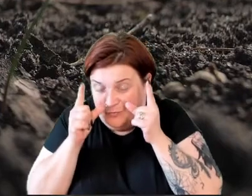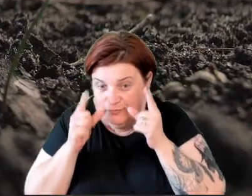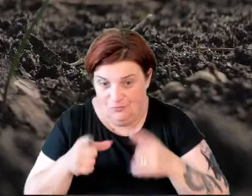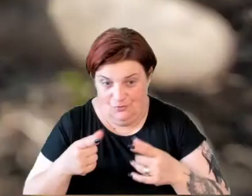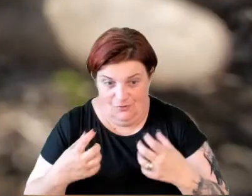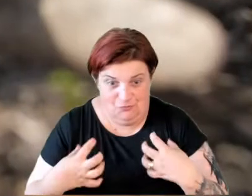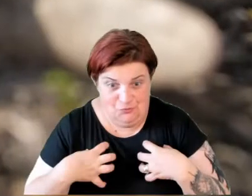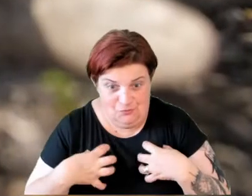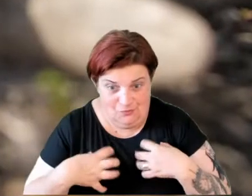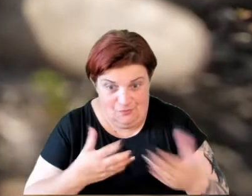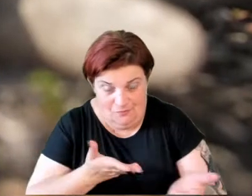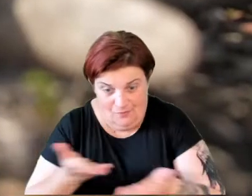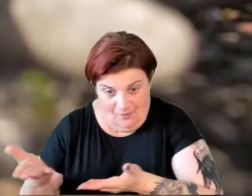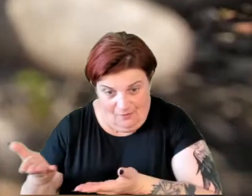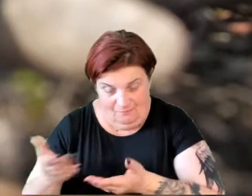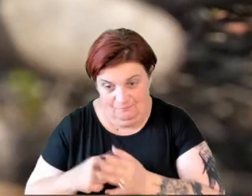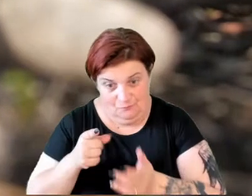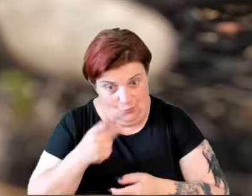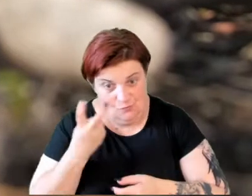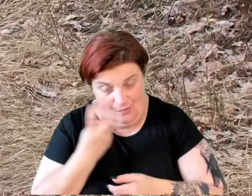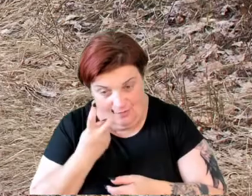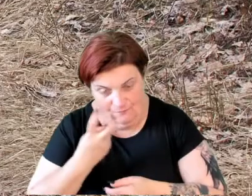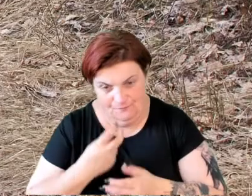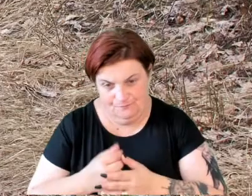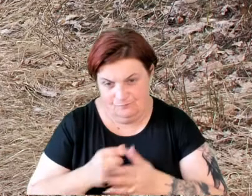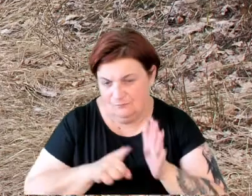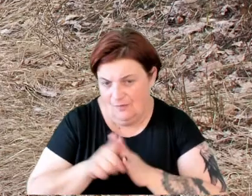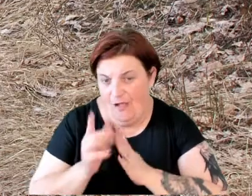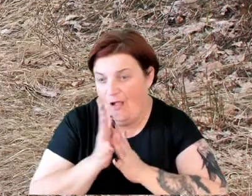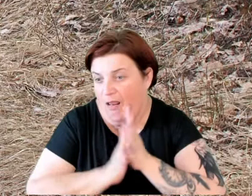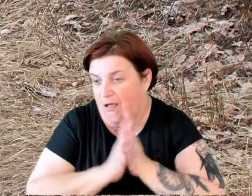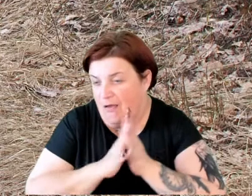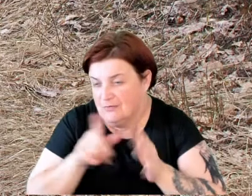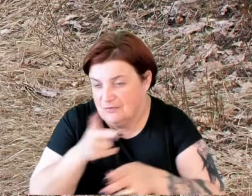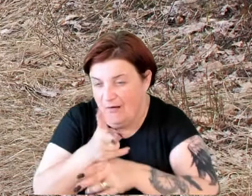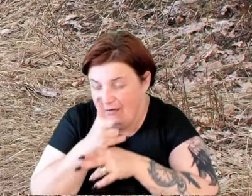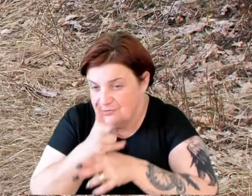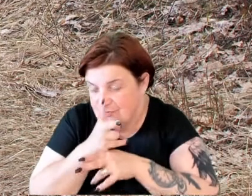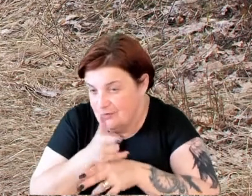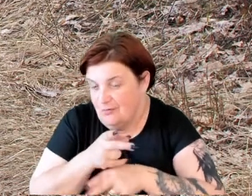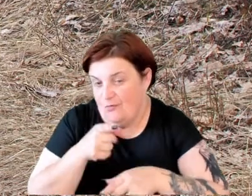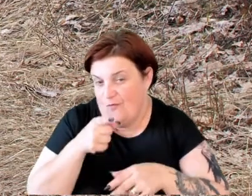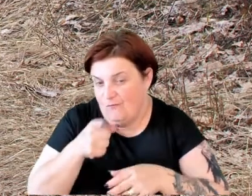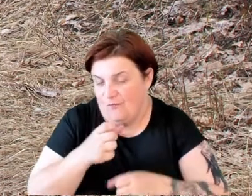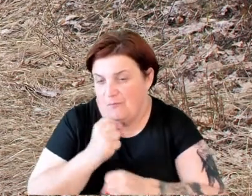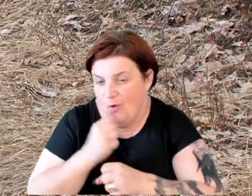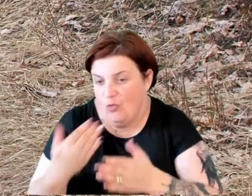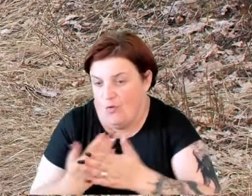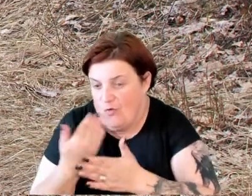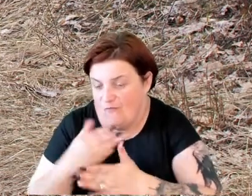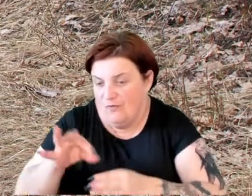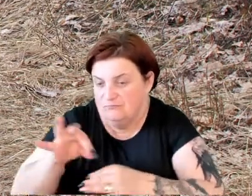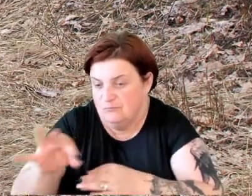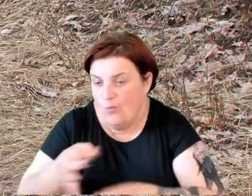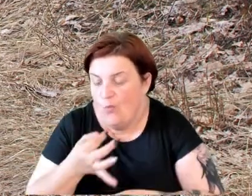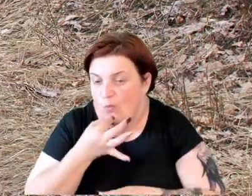zjawiska najbardziej nas interesują. Dla leśników wiosna oznacza przede wszystkim intensywną pracę nad nowymi nasadzeniami. Młode